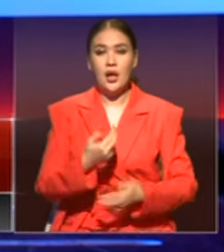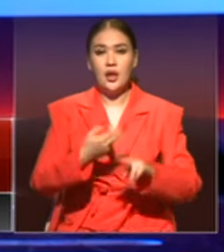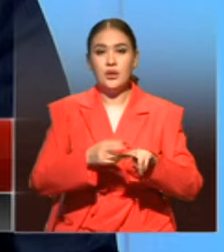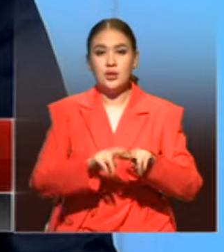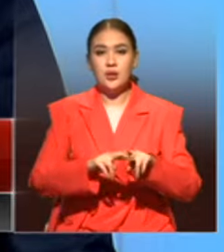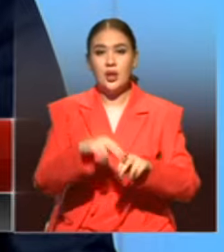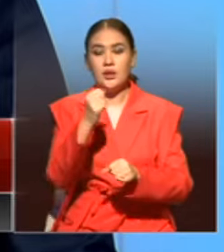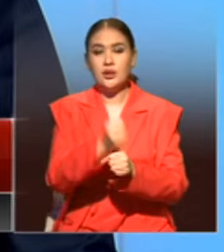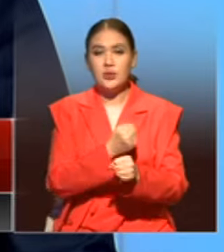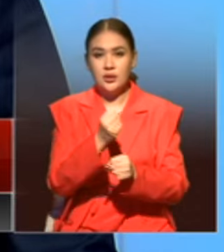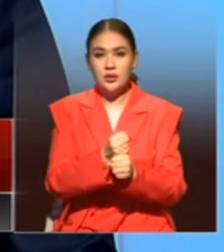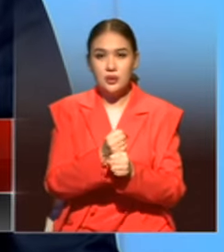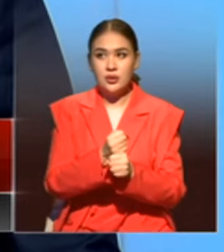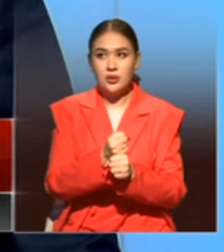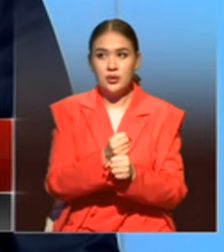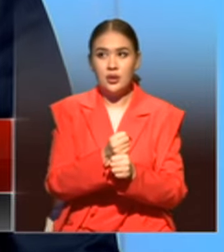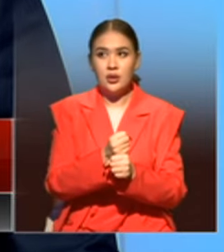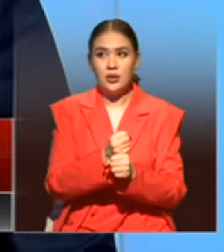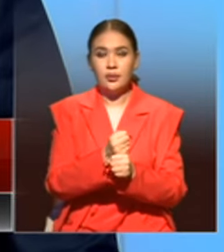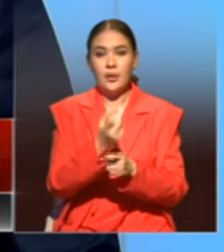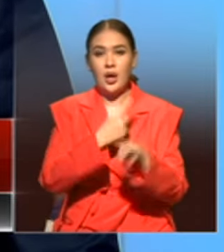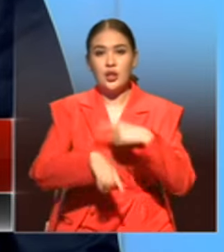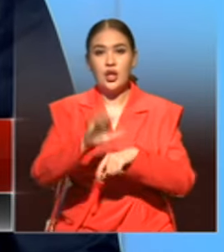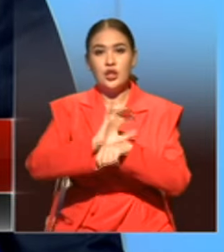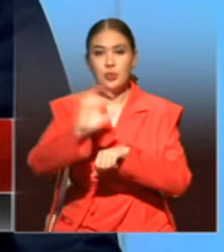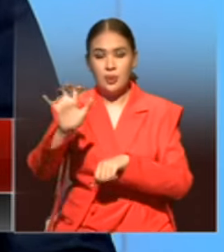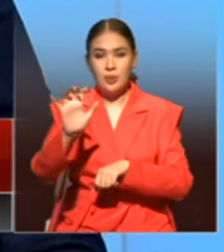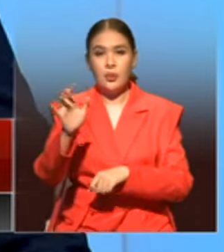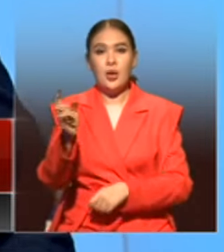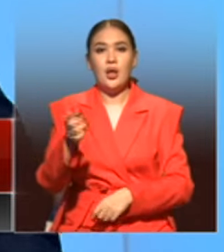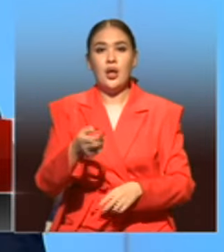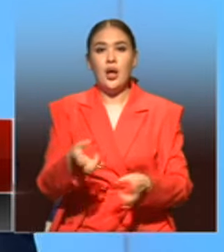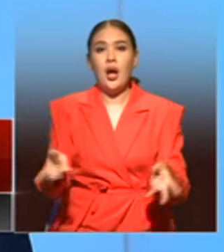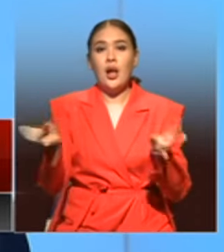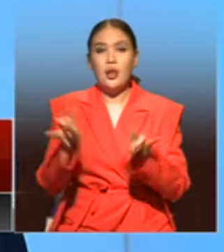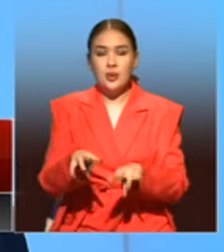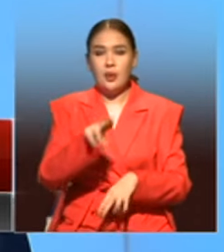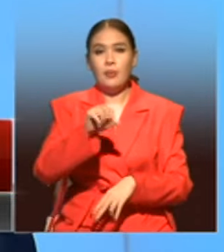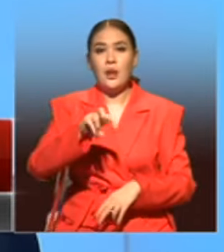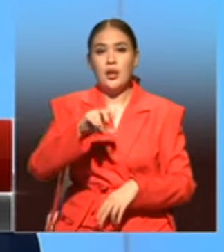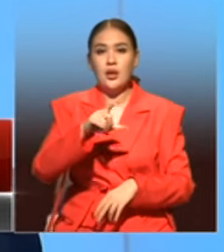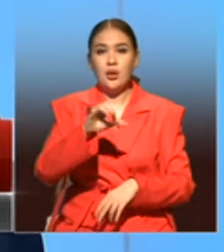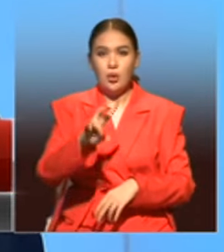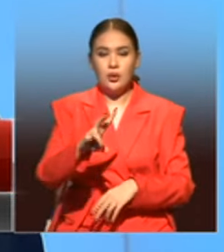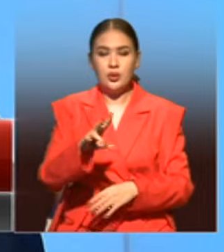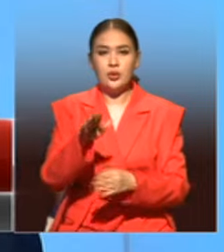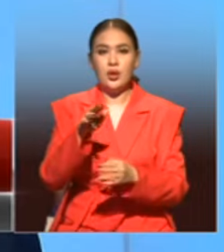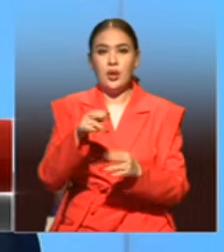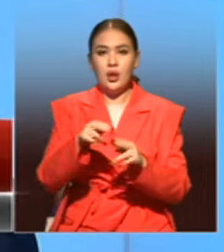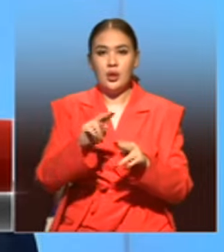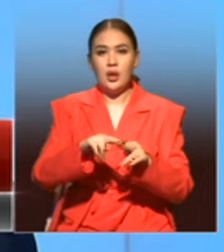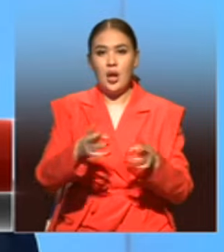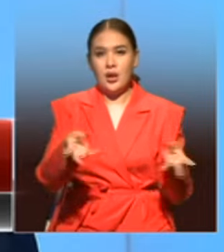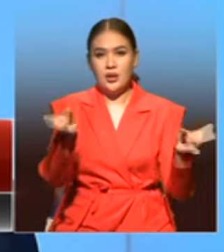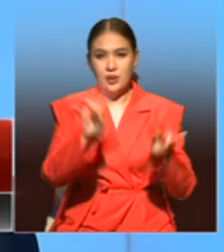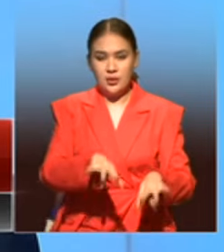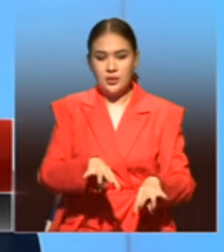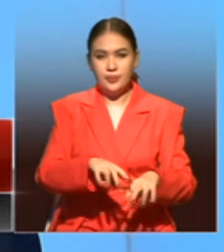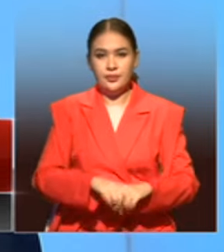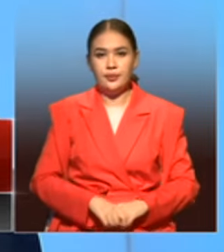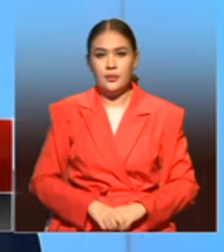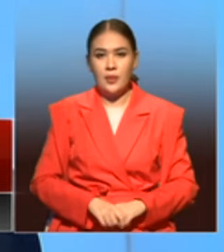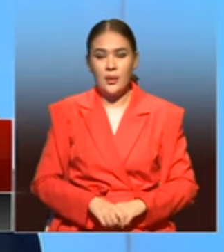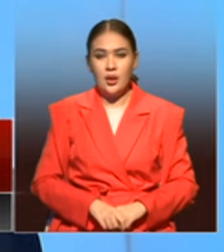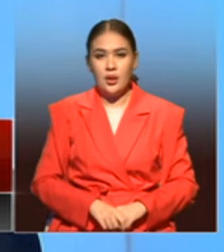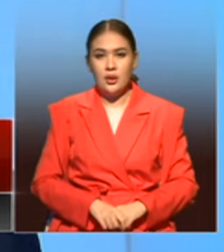сұрыпталып қайта өңдеуге жіберіледі. Қалғандары өкінішке орай, жаңа айтып кеткендей, полигондарға көміледі. Қазіргі жағдай осында. Енді